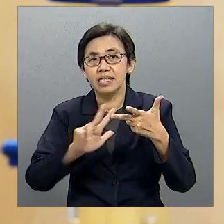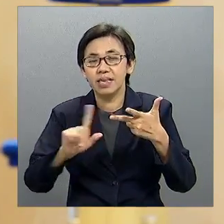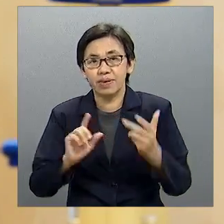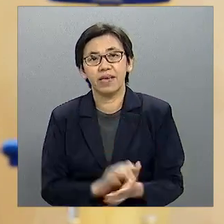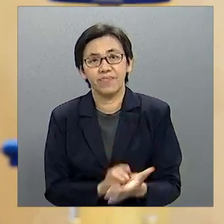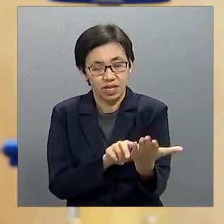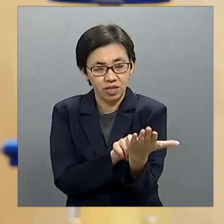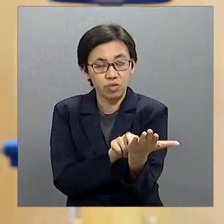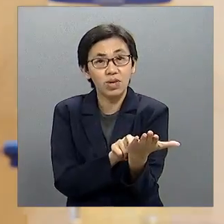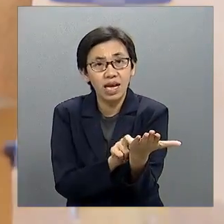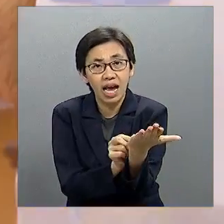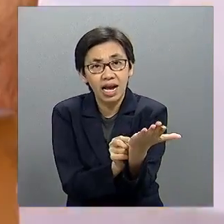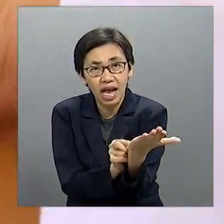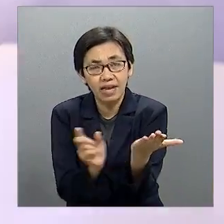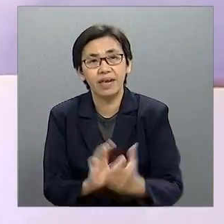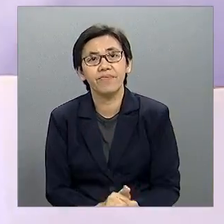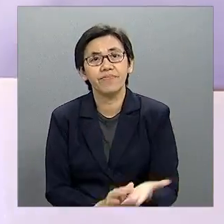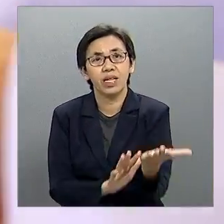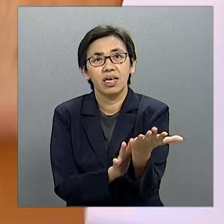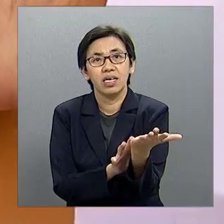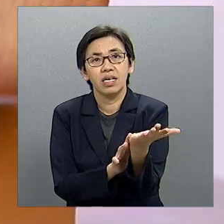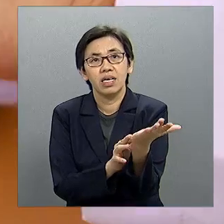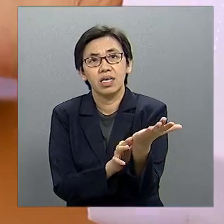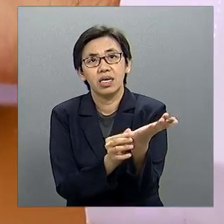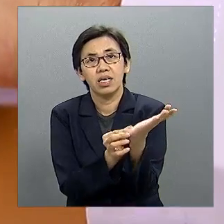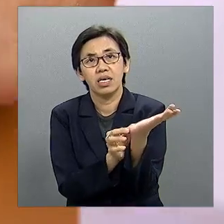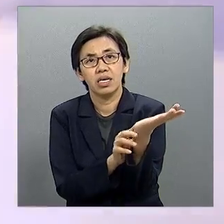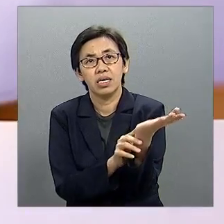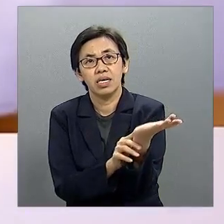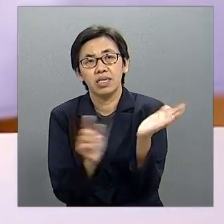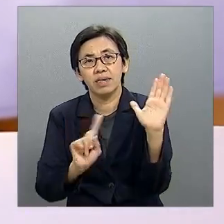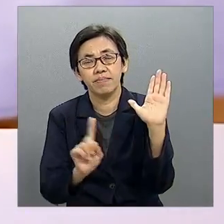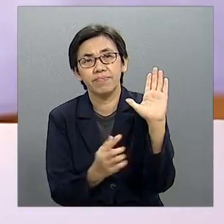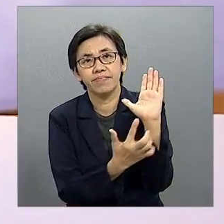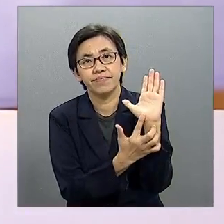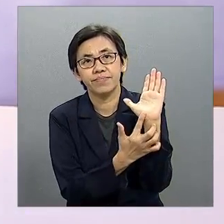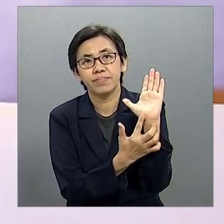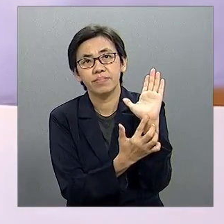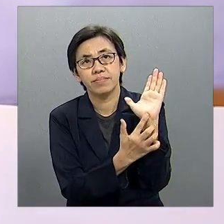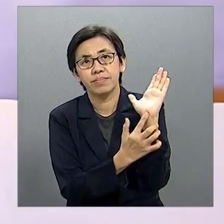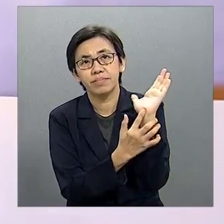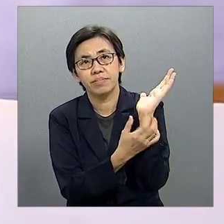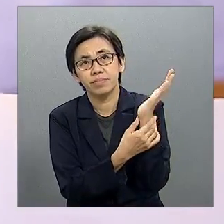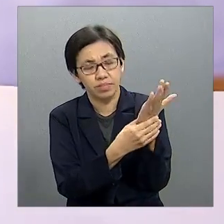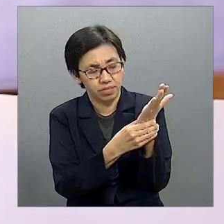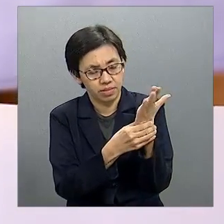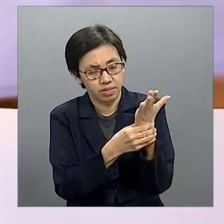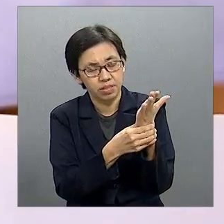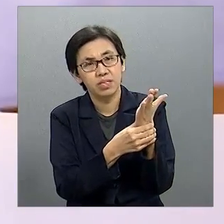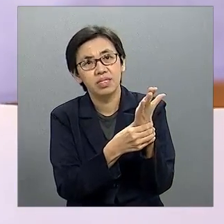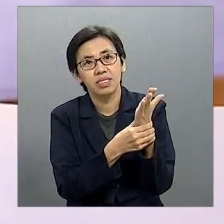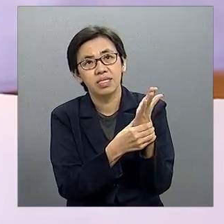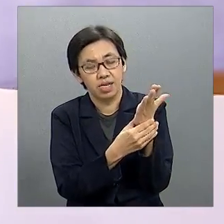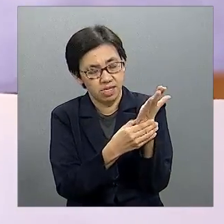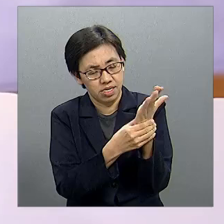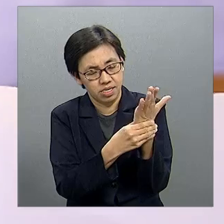ครับทีนี้เราต้องดันให้เขาถ่างออกจากกันอาจจะเริ่มจากเขาเรียกว่าด้านทางด้านนิ้วโป้งก่อนปุ่มจะใหญ่กว่านะครับหลัก